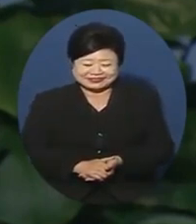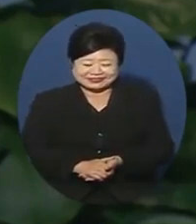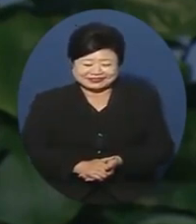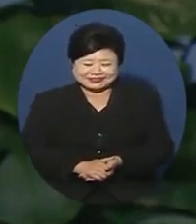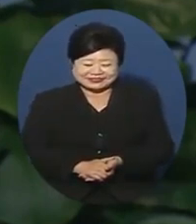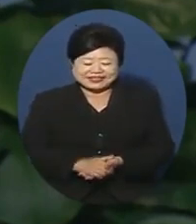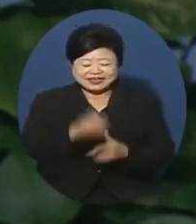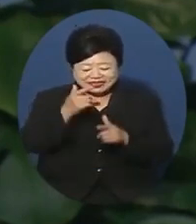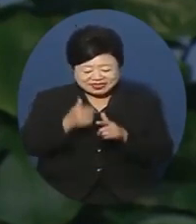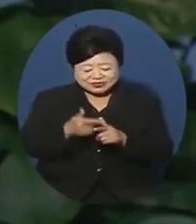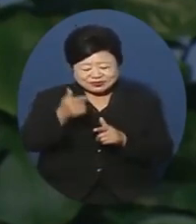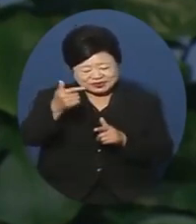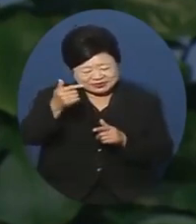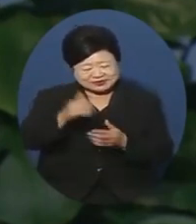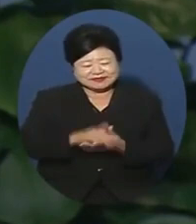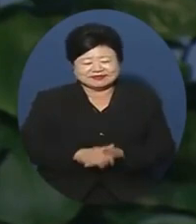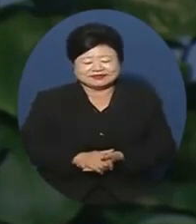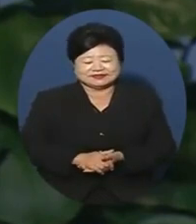그 예수님께서